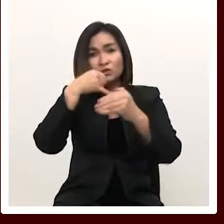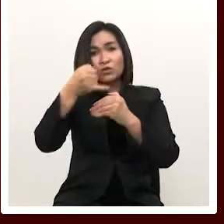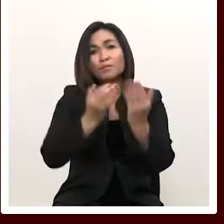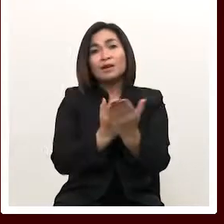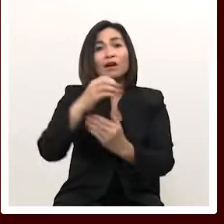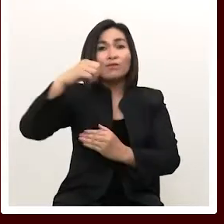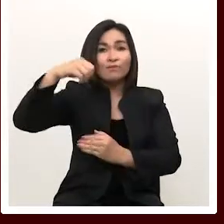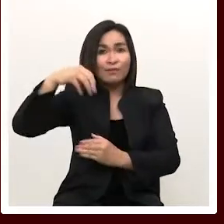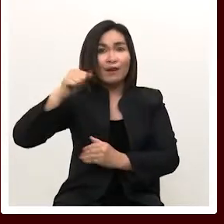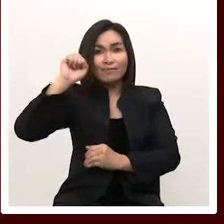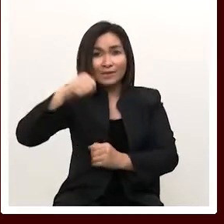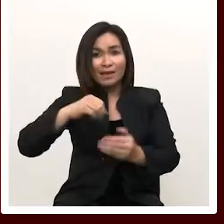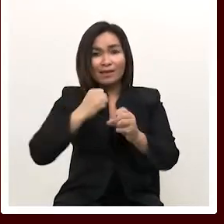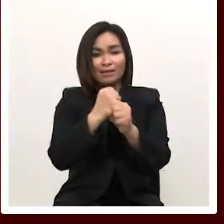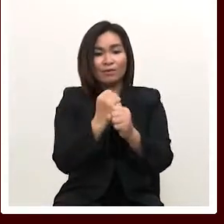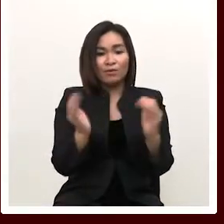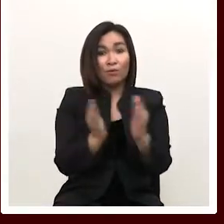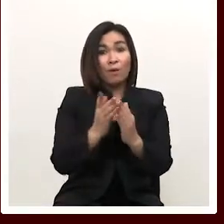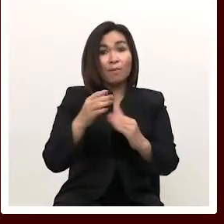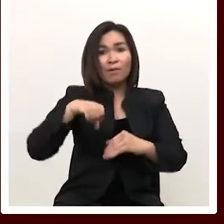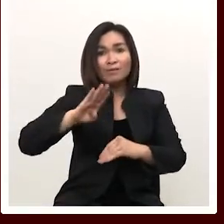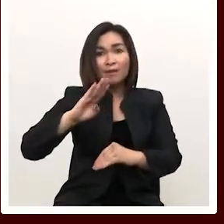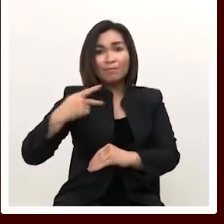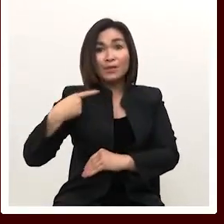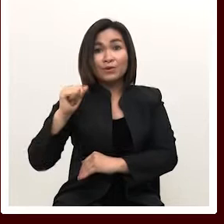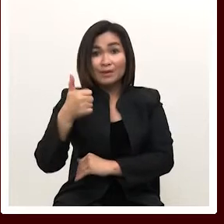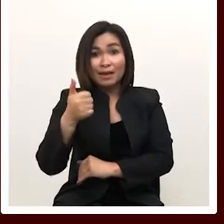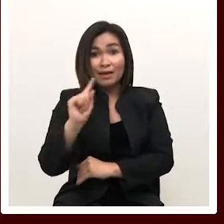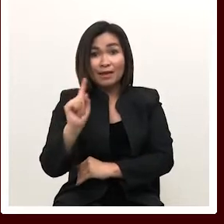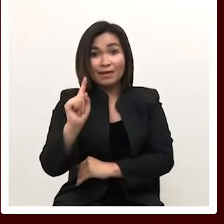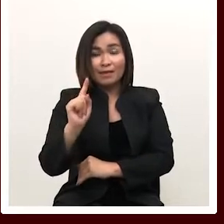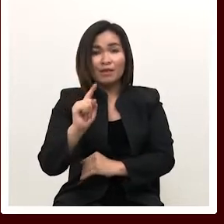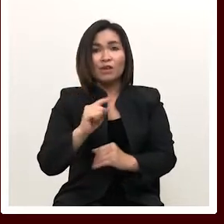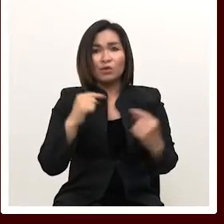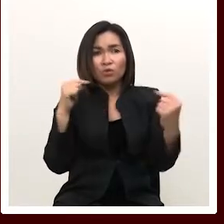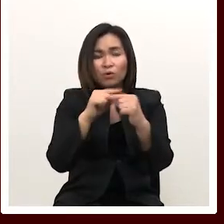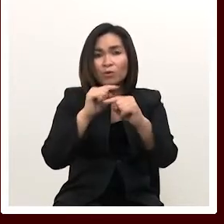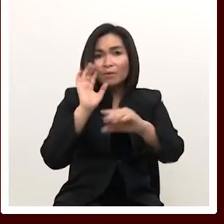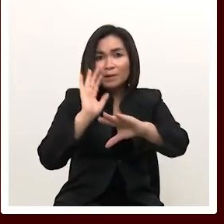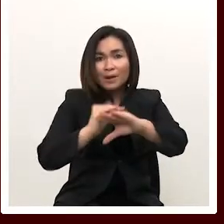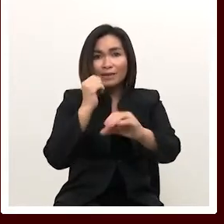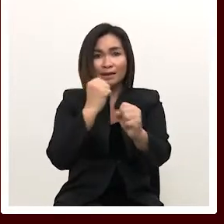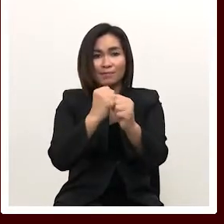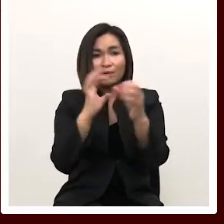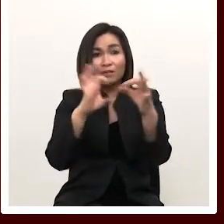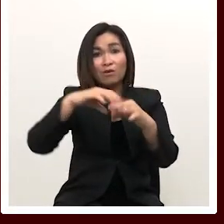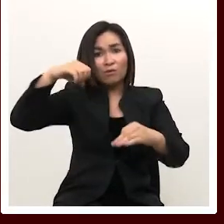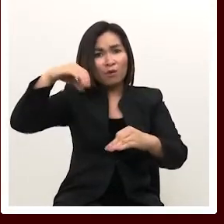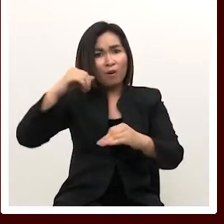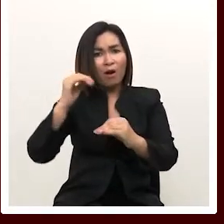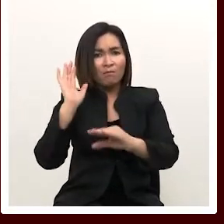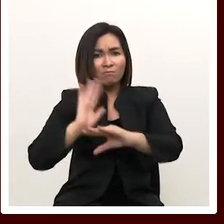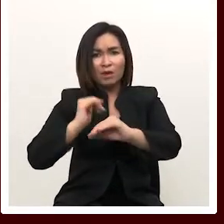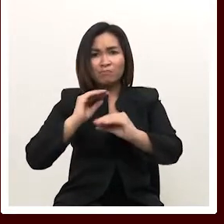ขาไฟฟ้ามาแต่เมื่อมาทำงานกับบริษัทเราแล้วนี่สิ่งที่เขาจะได้หนึ่งได้ไฟฟ้าเขาได้ของสกิลในการทำงานน